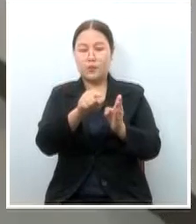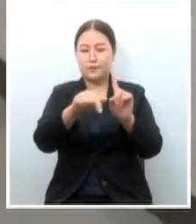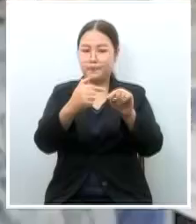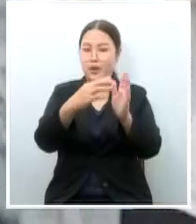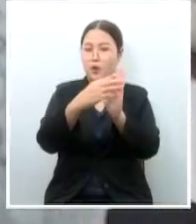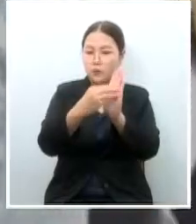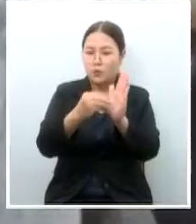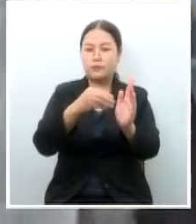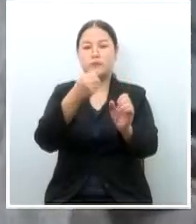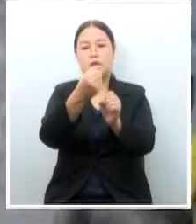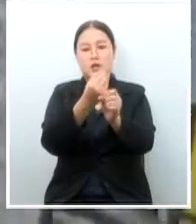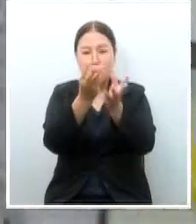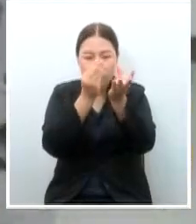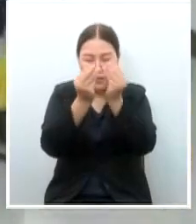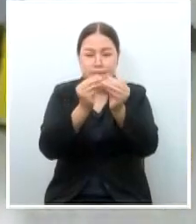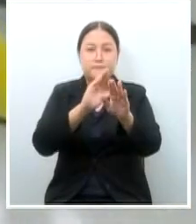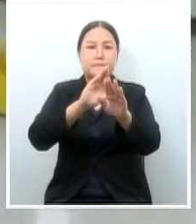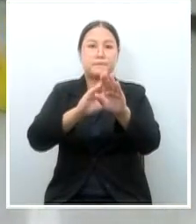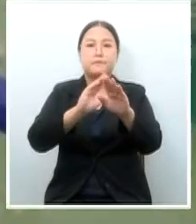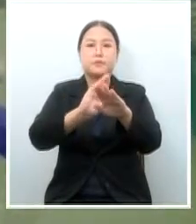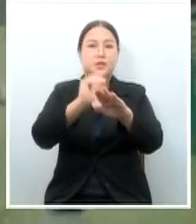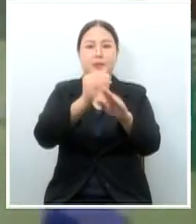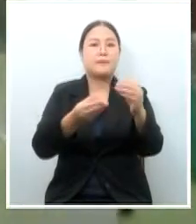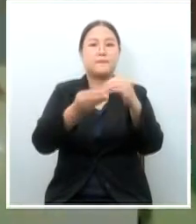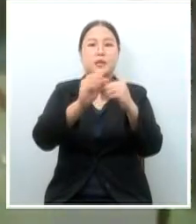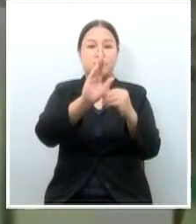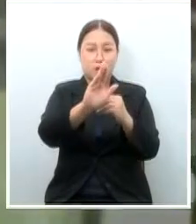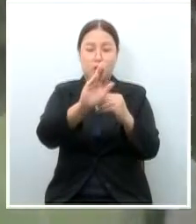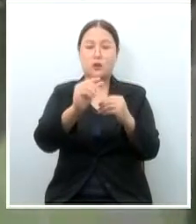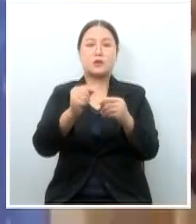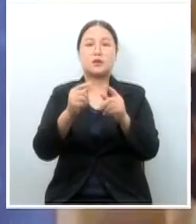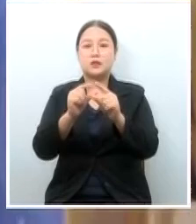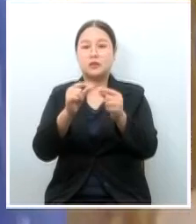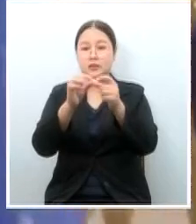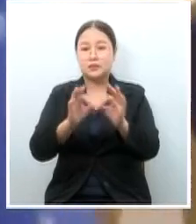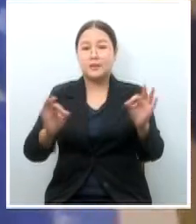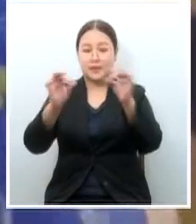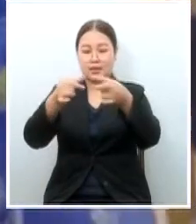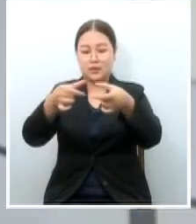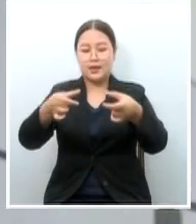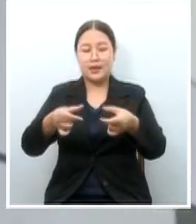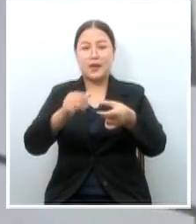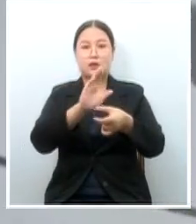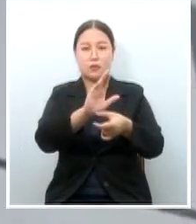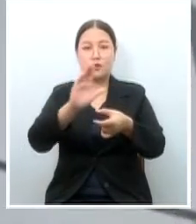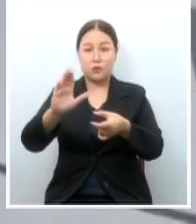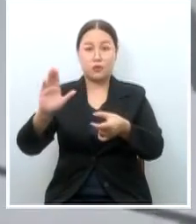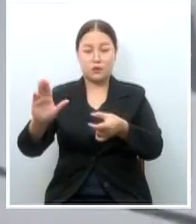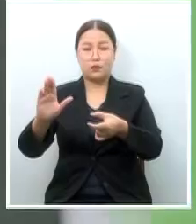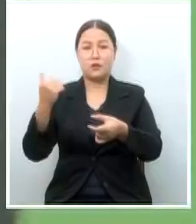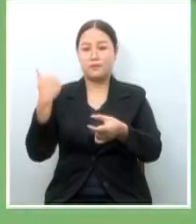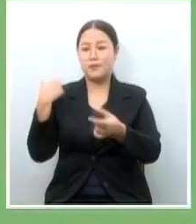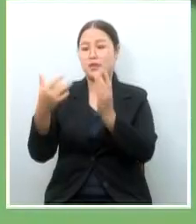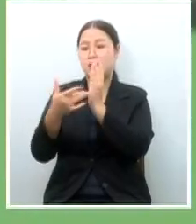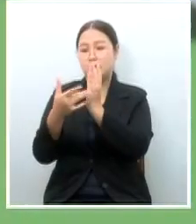ชาญเฉพาะด้านเน้นจัดการเรียนรู้โดยใช้โครงงานเป็นฐานโปรเจกต์ based learning โดยนำนวัตกรรมเทคโนโ